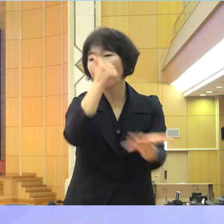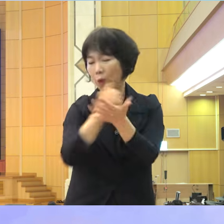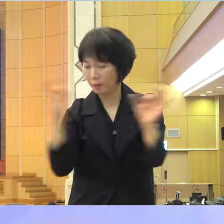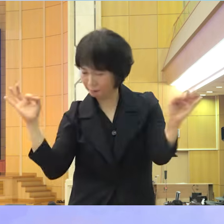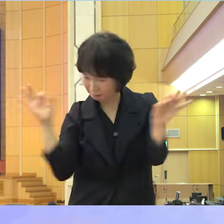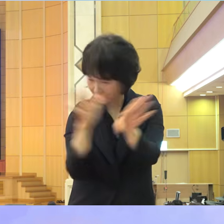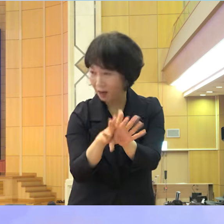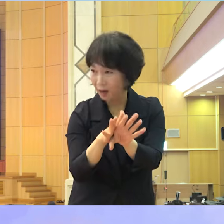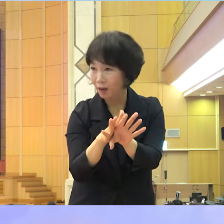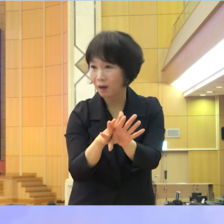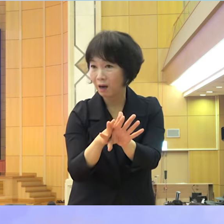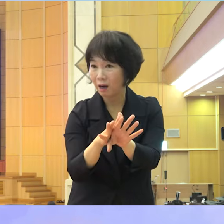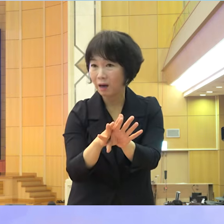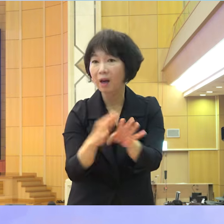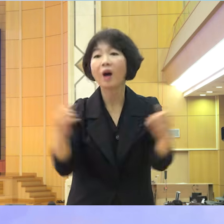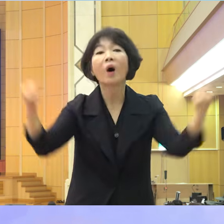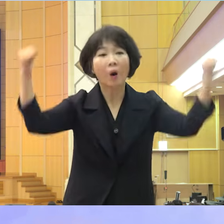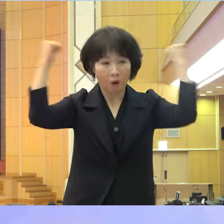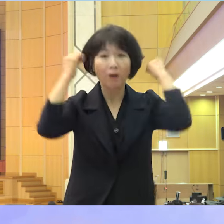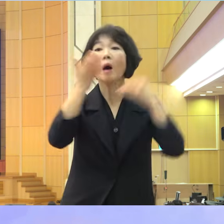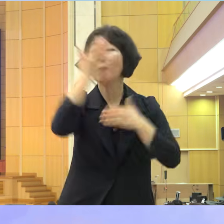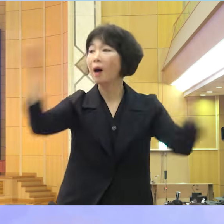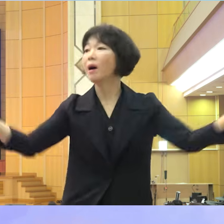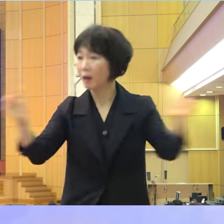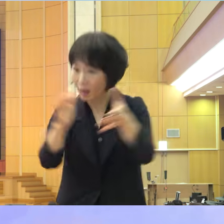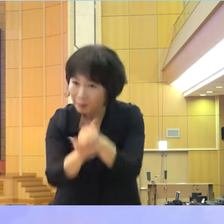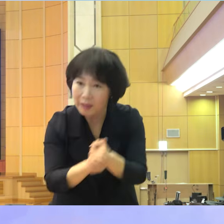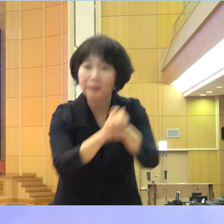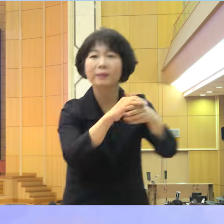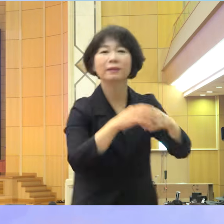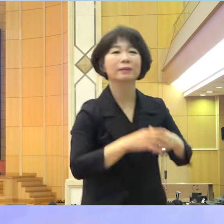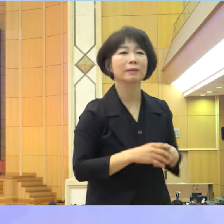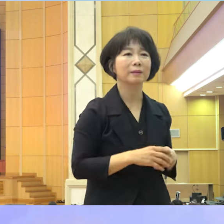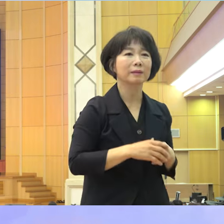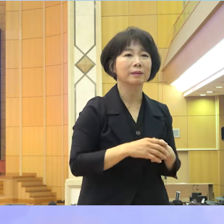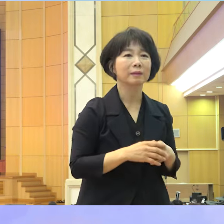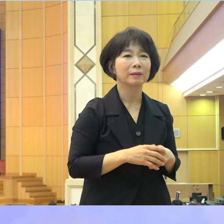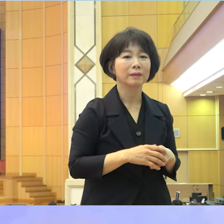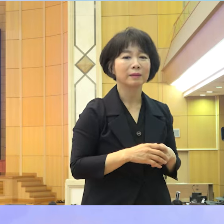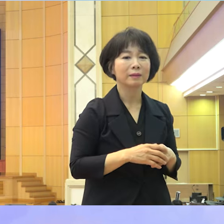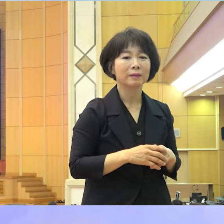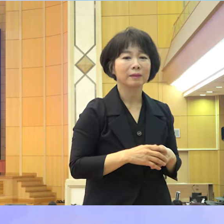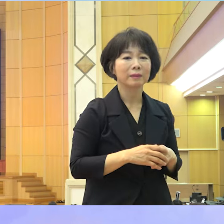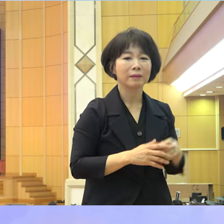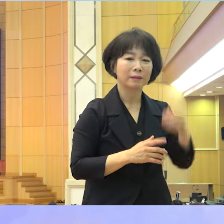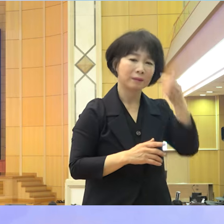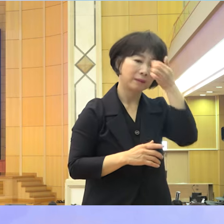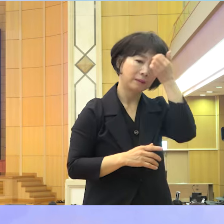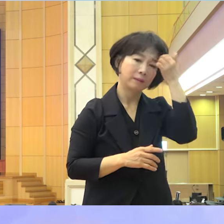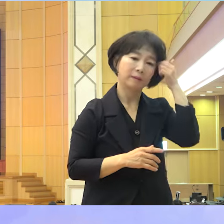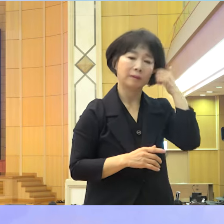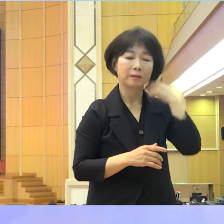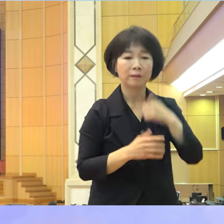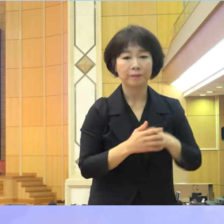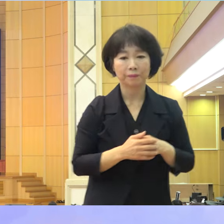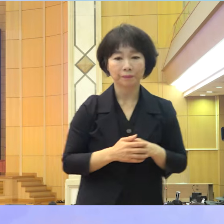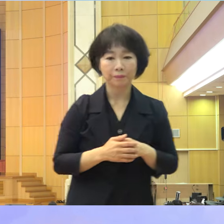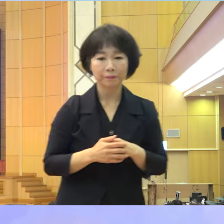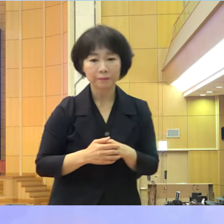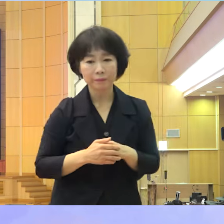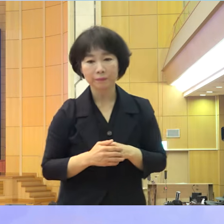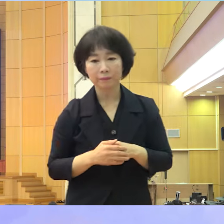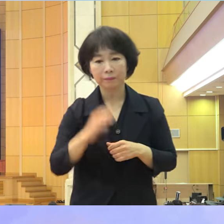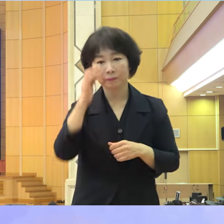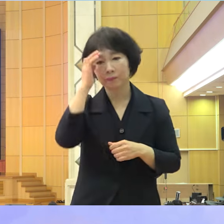자는 치료받아 병든 자는 건강한 자가 되고, 여기까지였죠. 근데 고린도후서 8장 9절에 우리 주